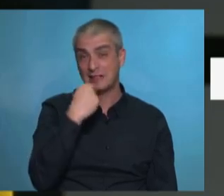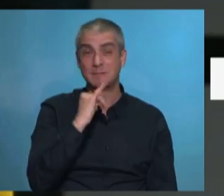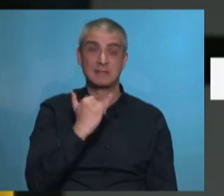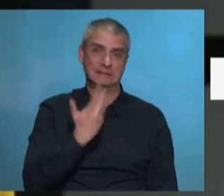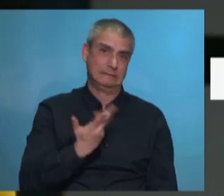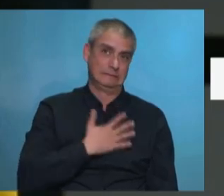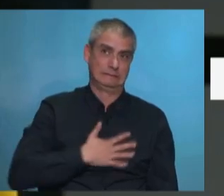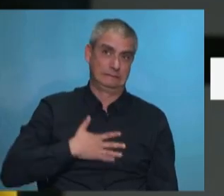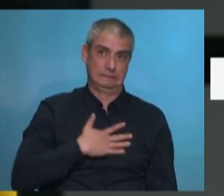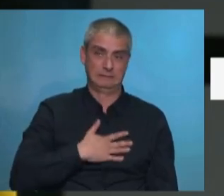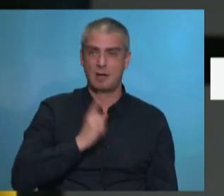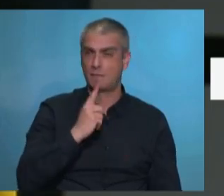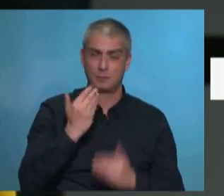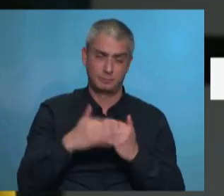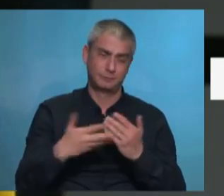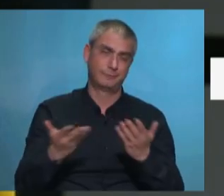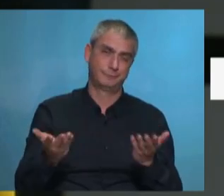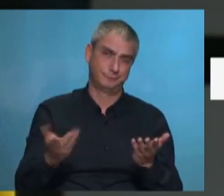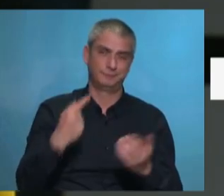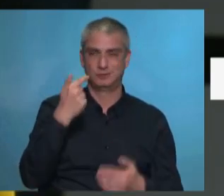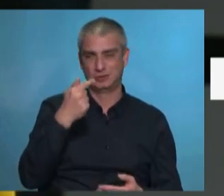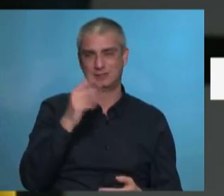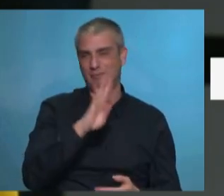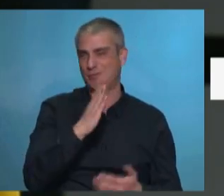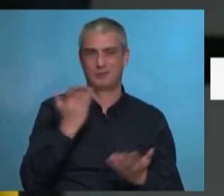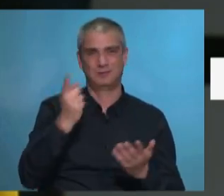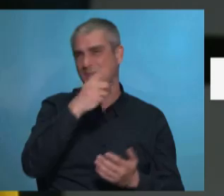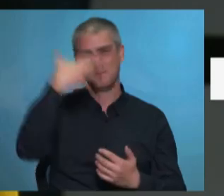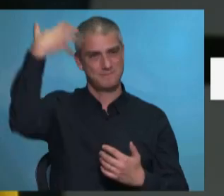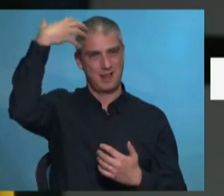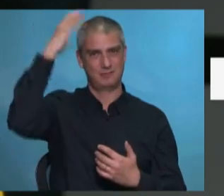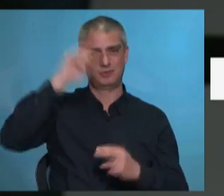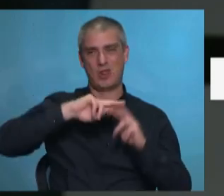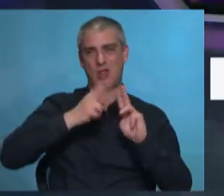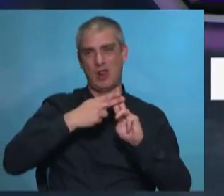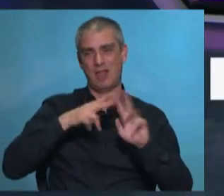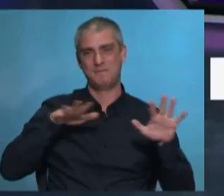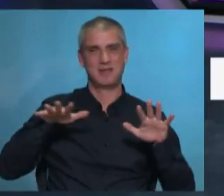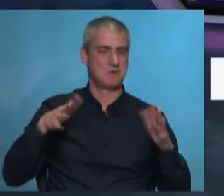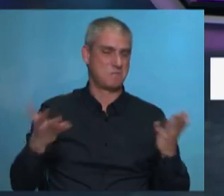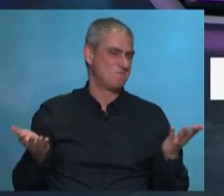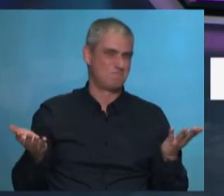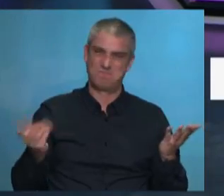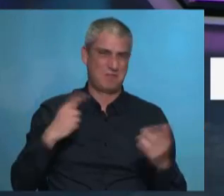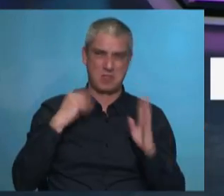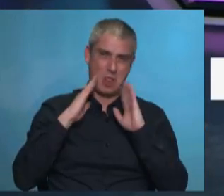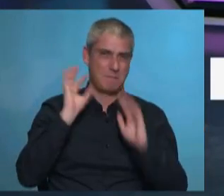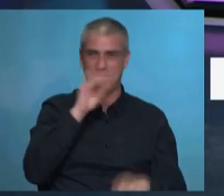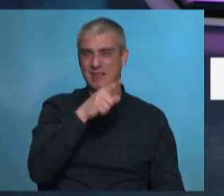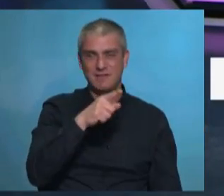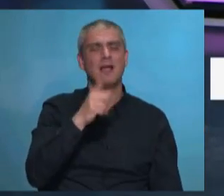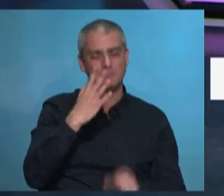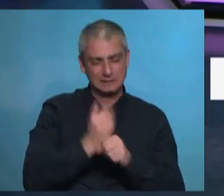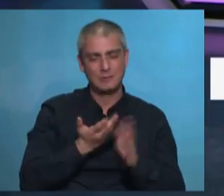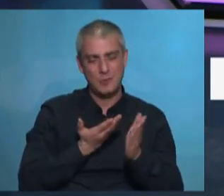כך נעים, אבל בסוף, בואי, זה ג'ייזי וביונסה, הם המלך והמלכה של עולם ההיפ-הופ. קשה לי להאמין שזה ממש יפגע בהם, גם מזה הם יצליחו לצאת.